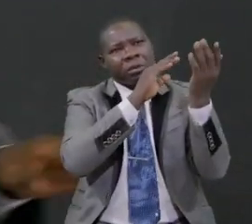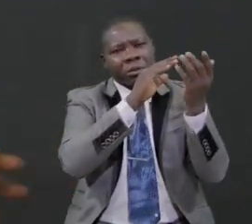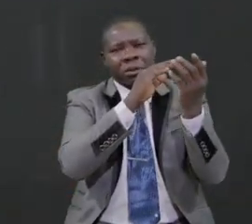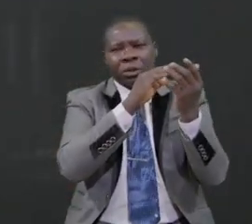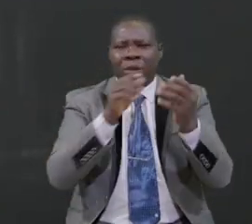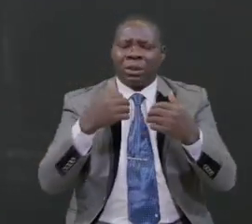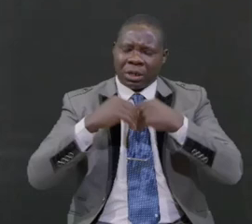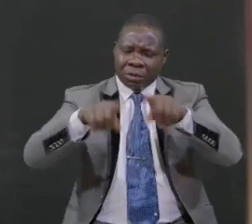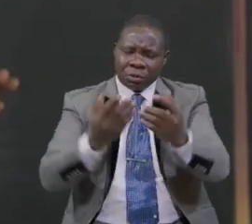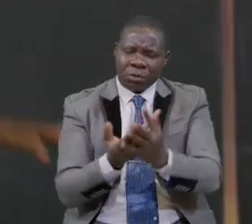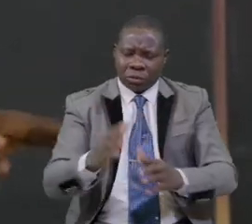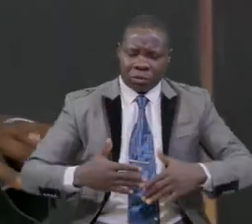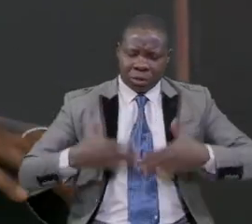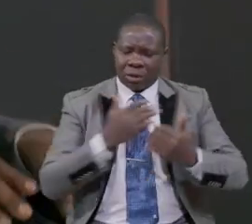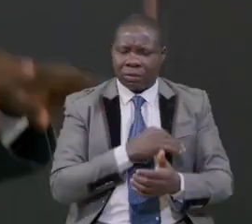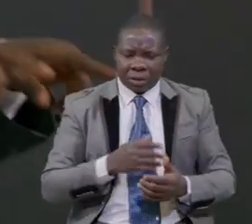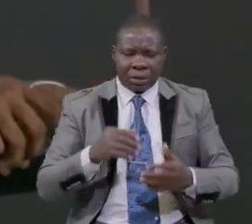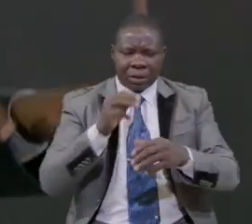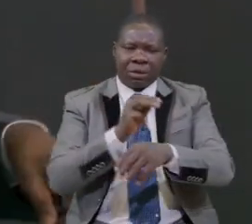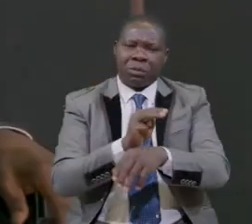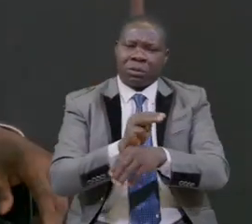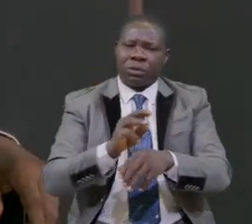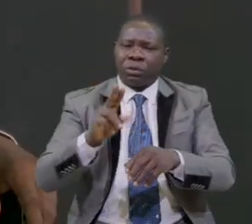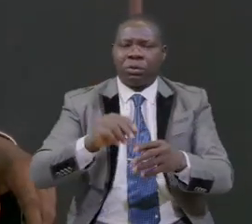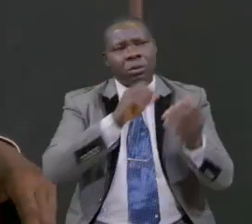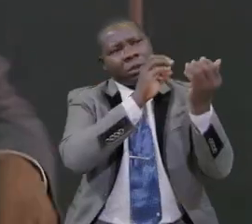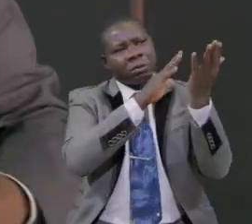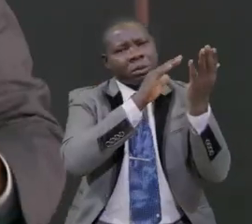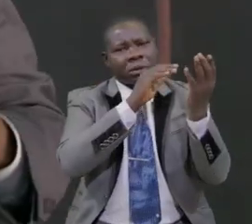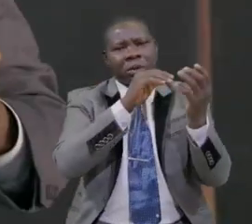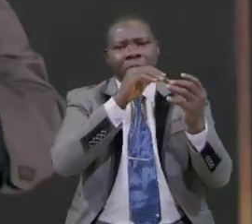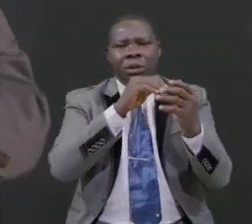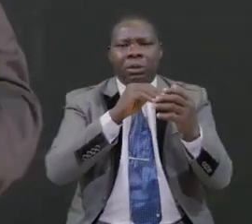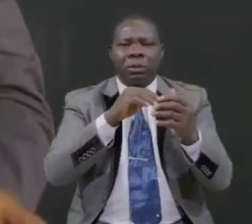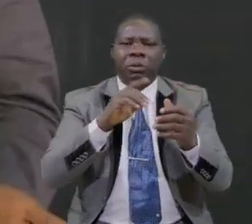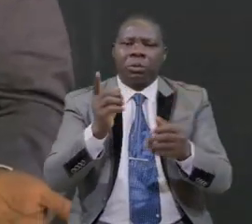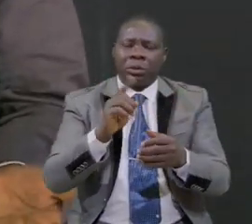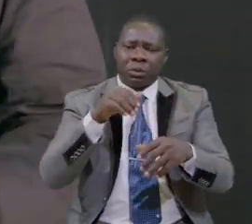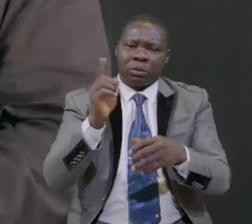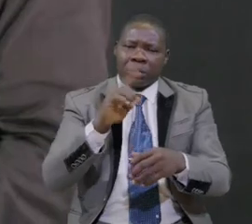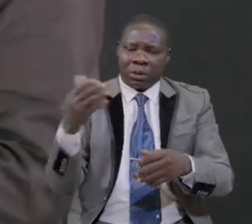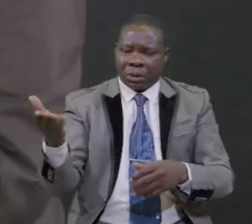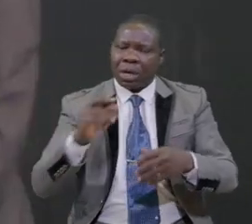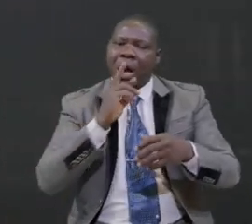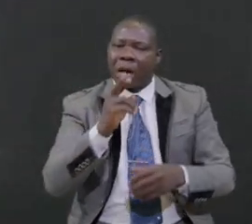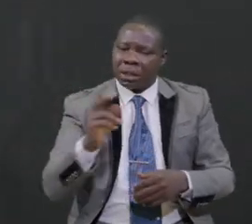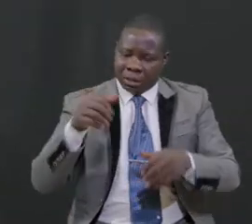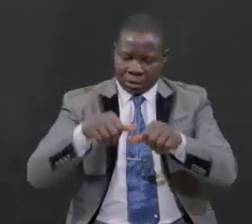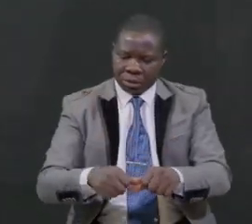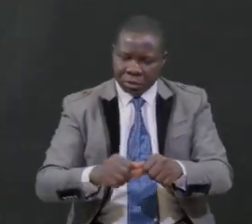le ministère. Il n'y a pas d'espérance. Ils sont là où ils sont. Ils demeurent là où ils ont